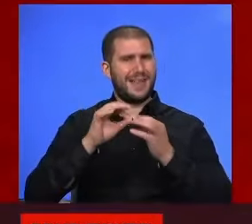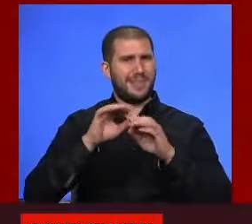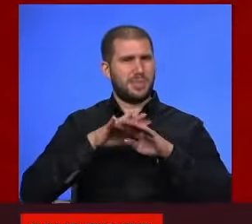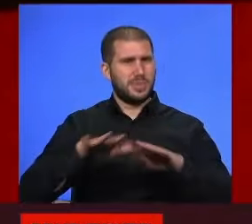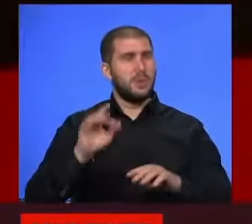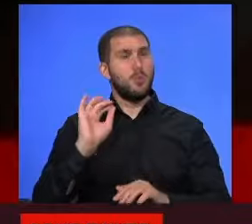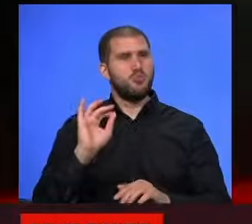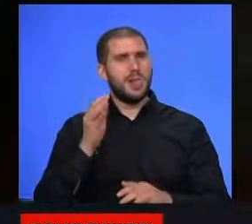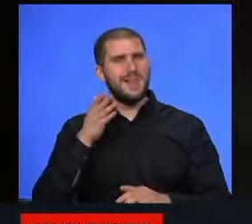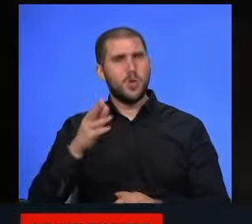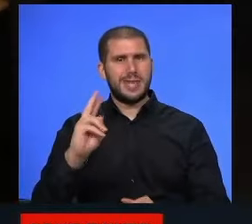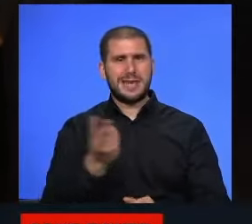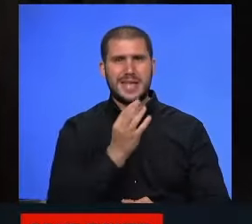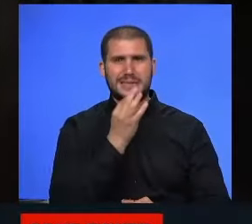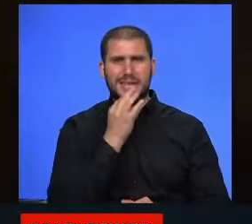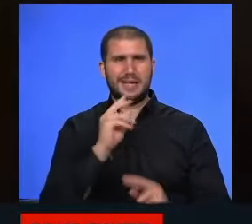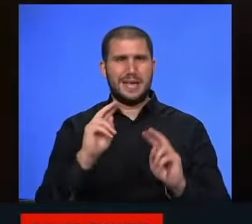כדי לפנות לקהל הצעיר בעולם.